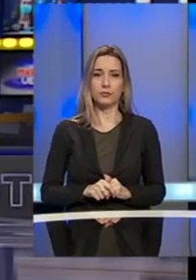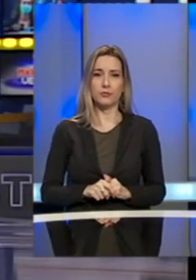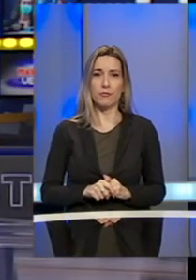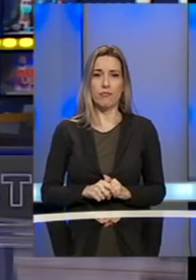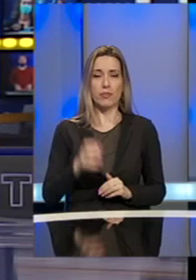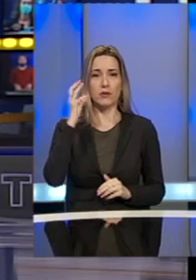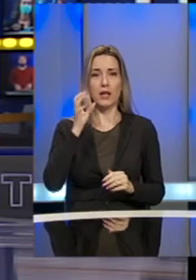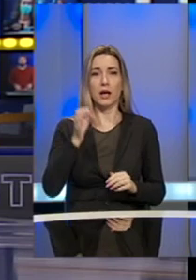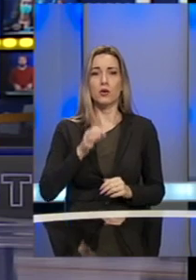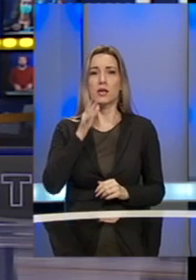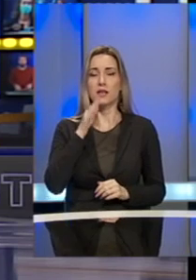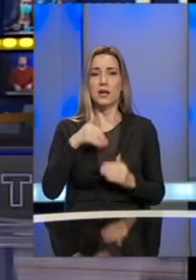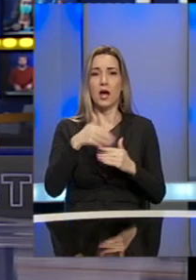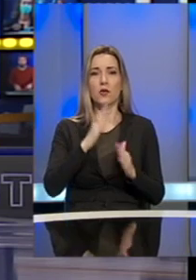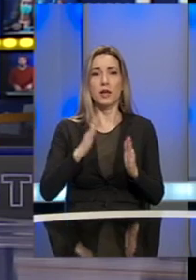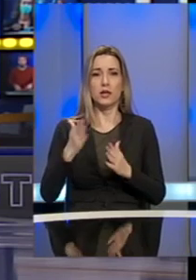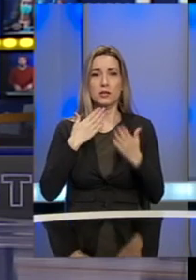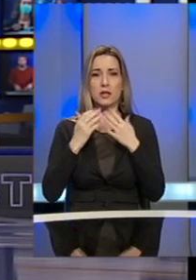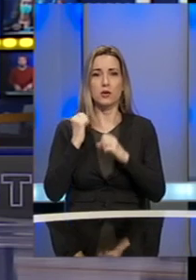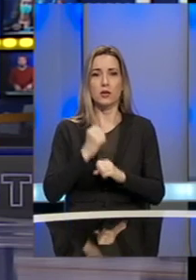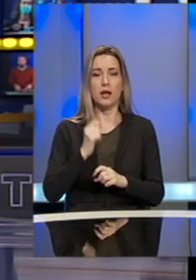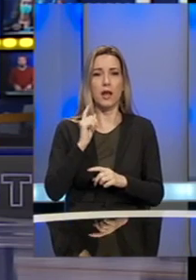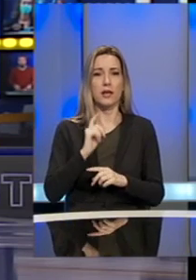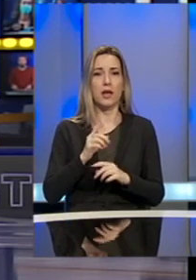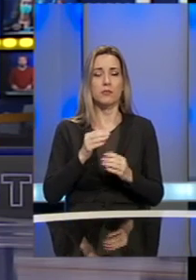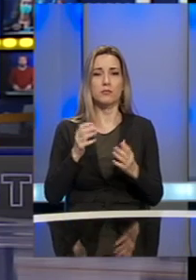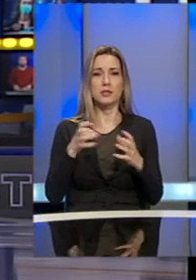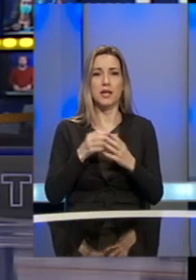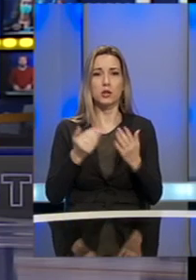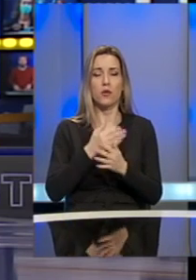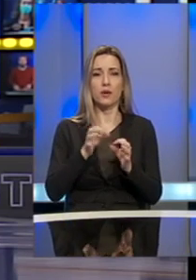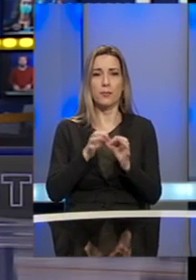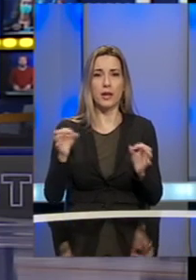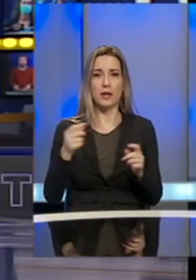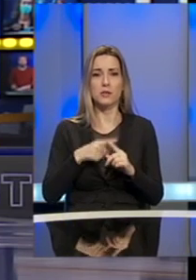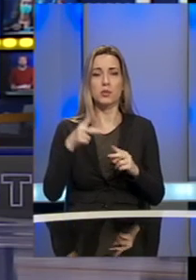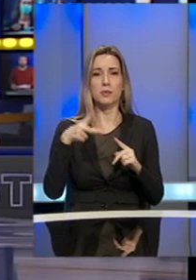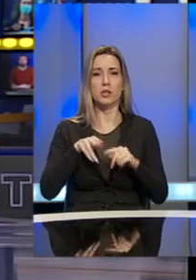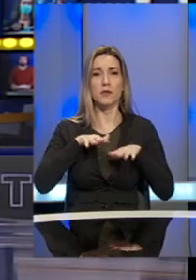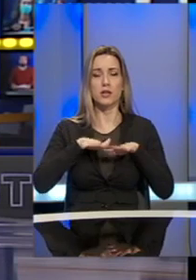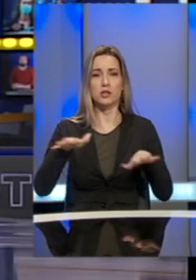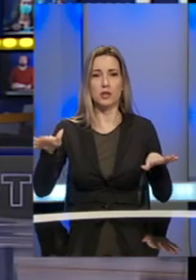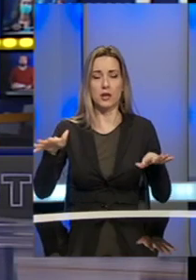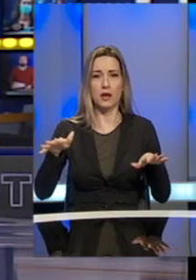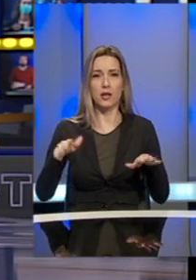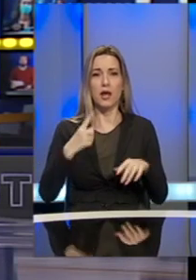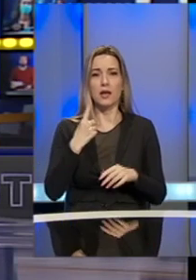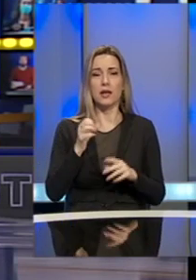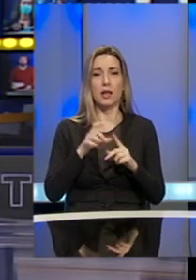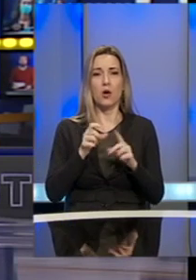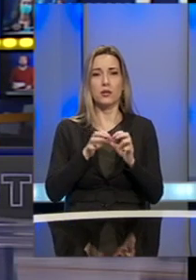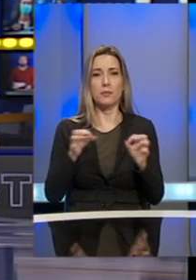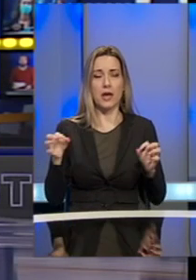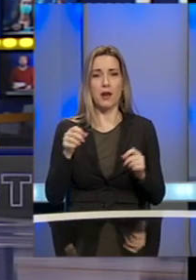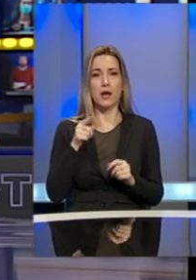A vlada kantona Sarajevo na vanrednoj sjednici donijela je set novih mjera radi sprečavanja širenja koronavirusa. Jedna od mjera je